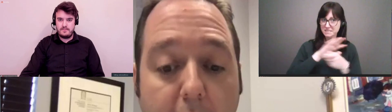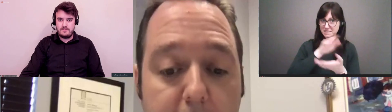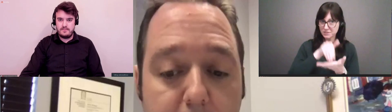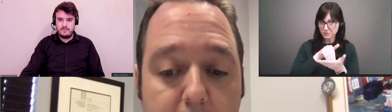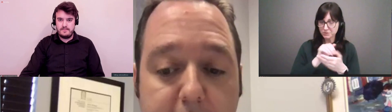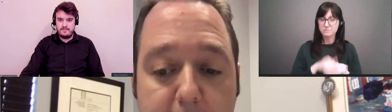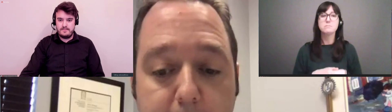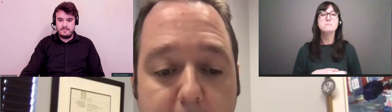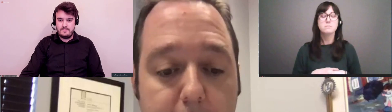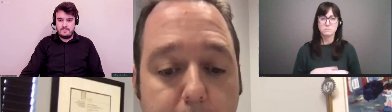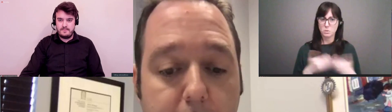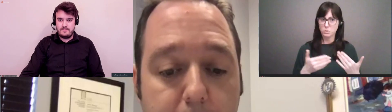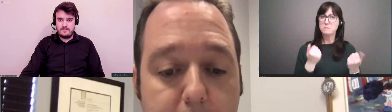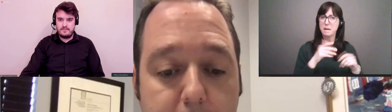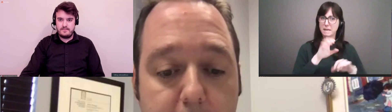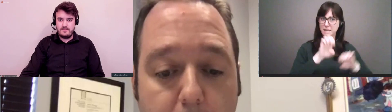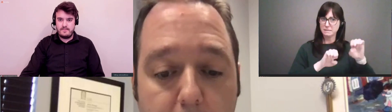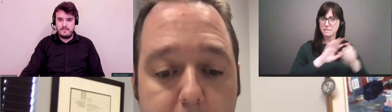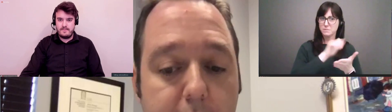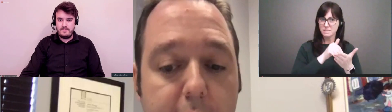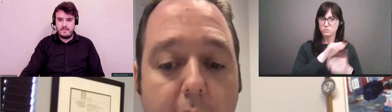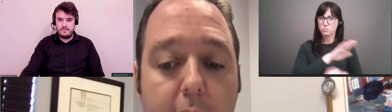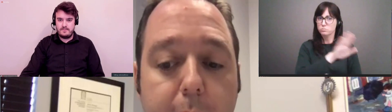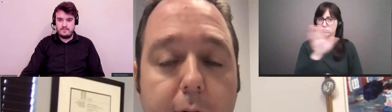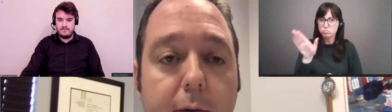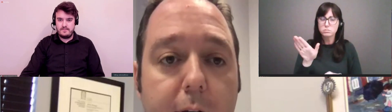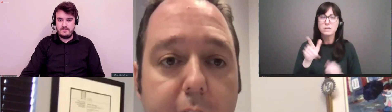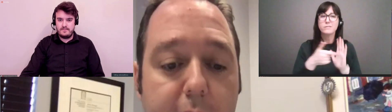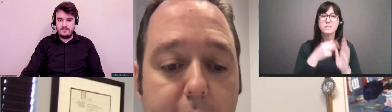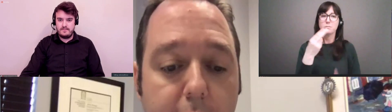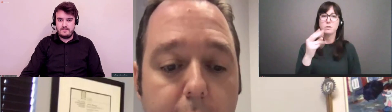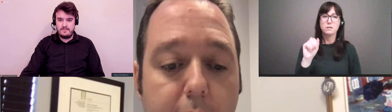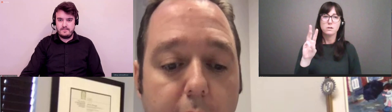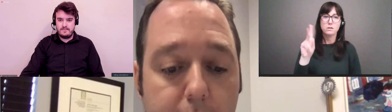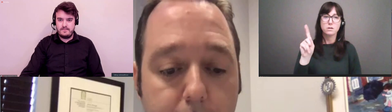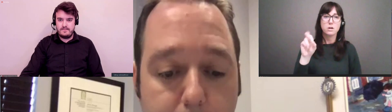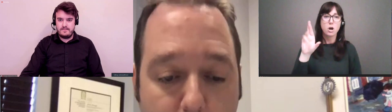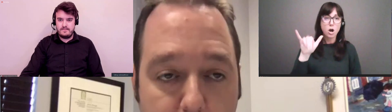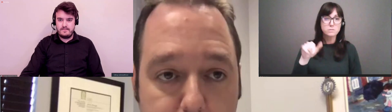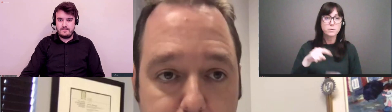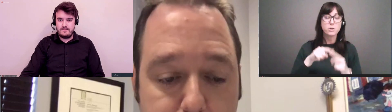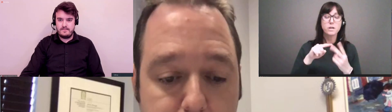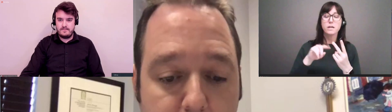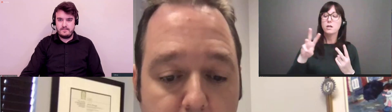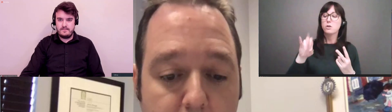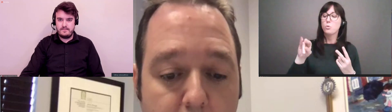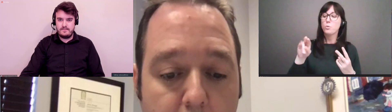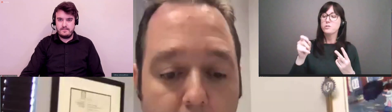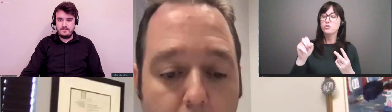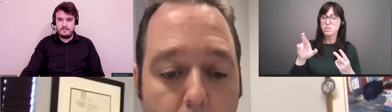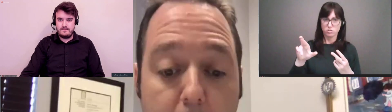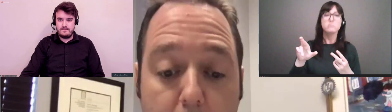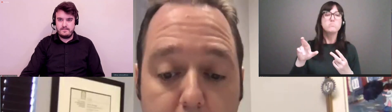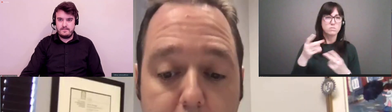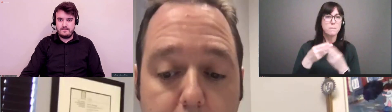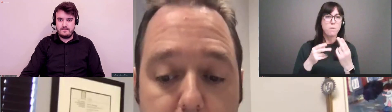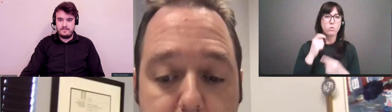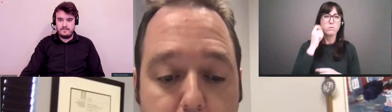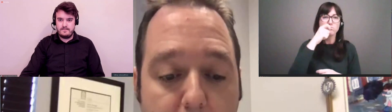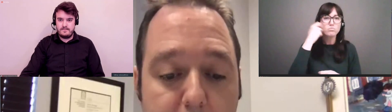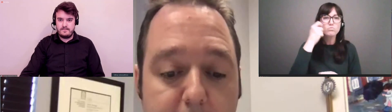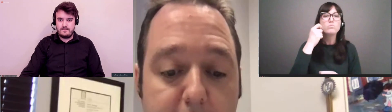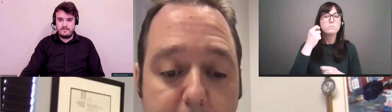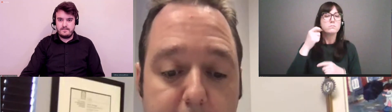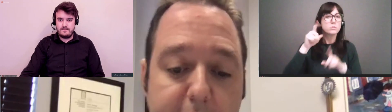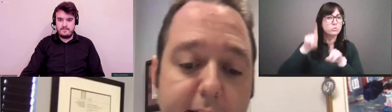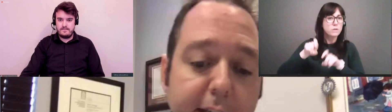are a handful of assessment centers within the region as well, such as Hawkesbury and Winchester, which are also swabbing. While we are all encouraged to